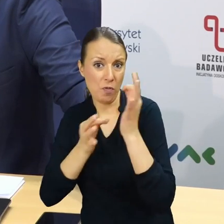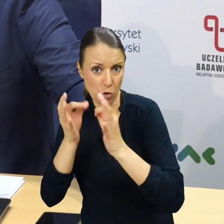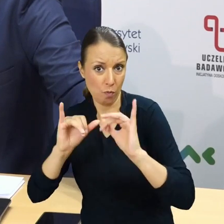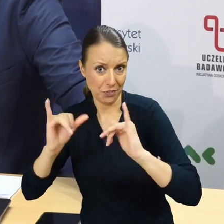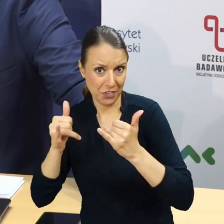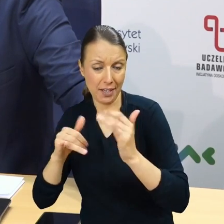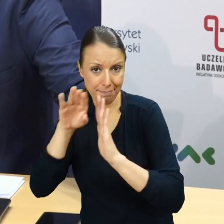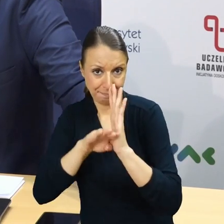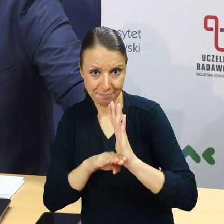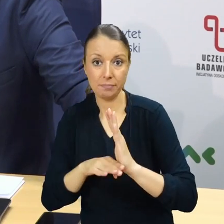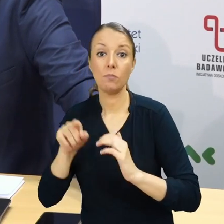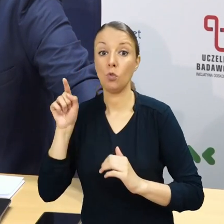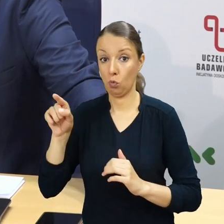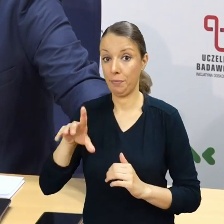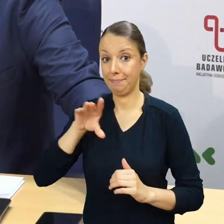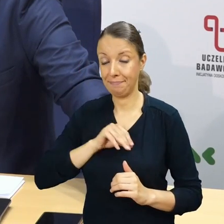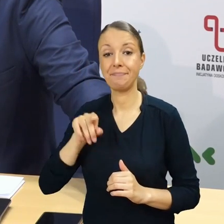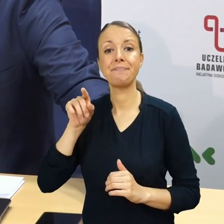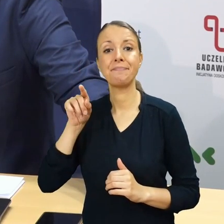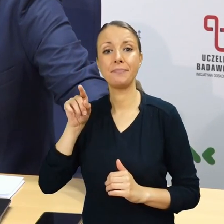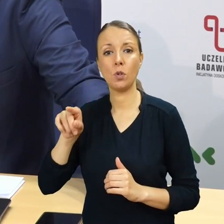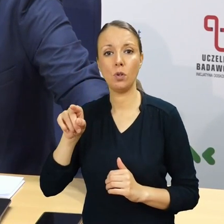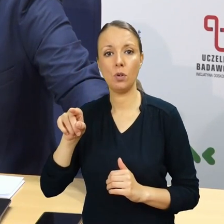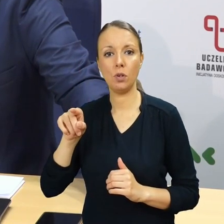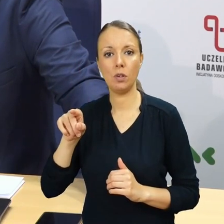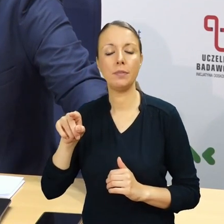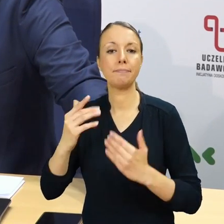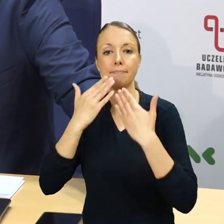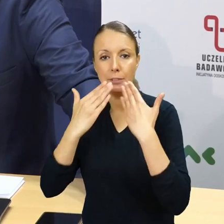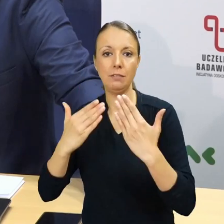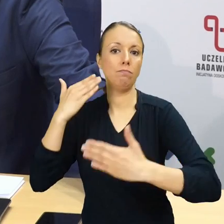tak wykształciły pewne takie zjawisko,